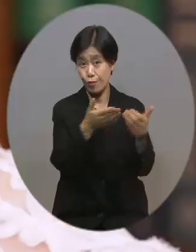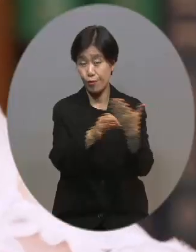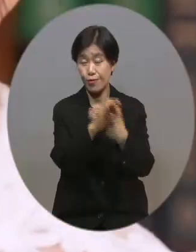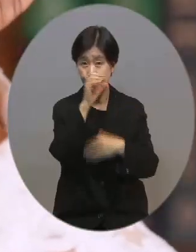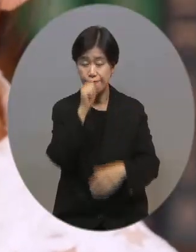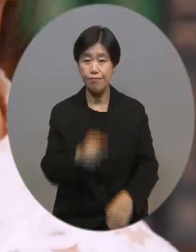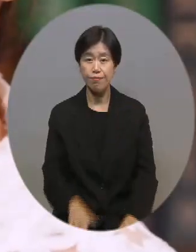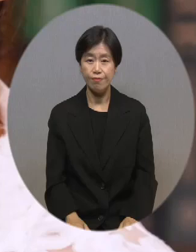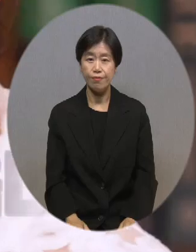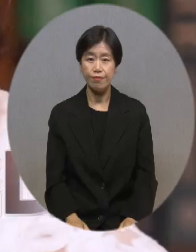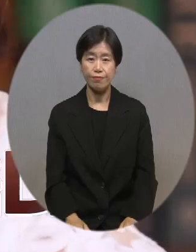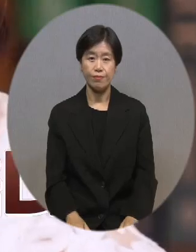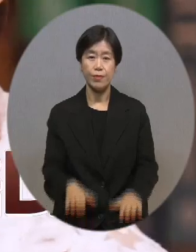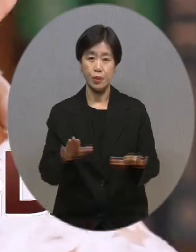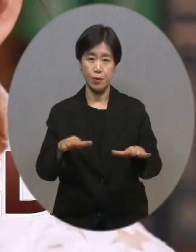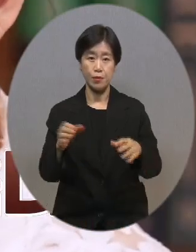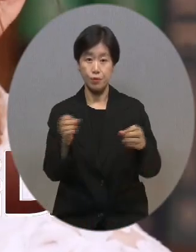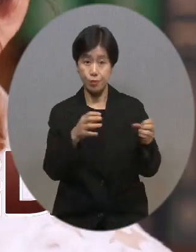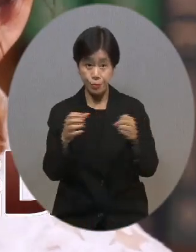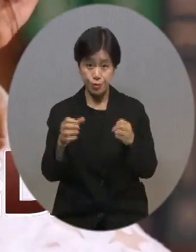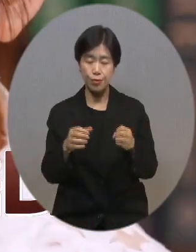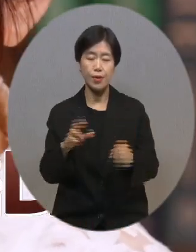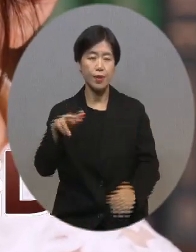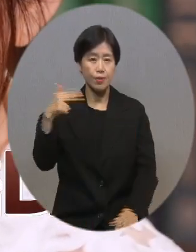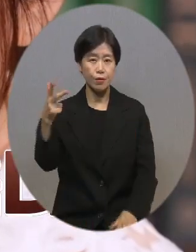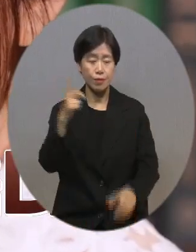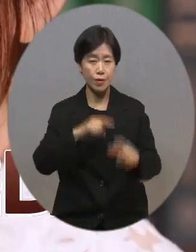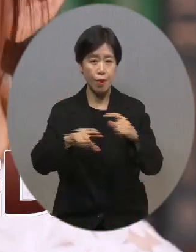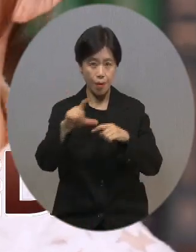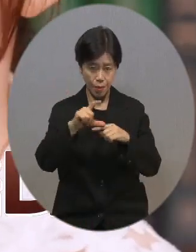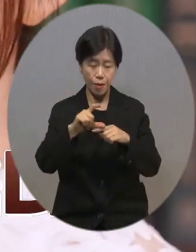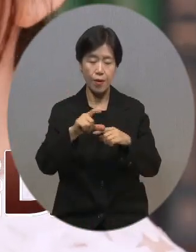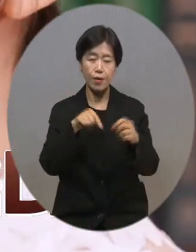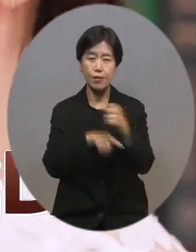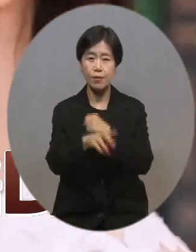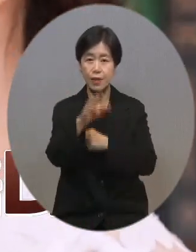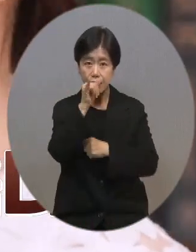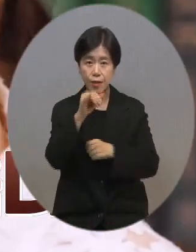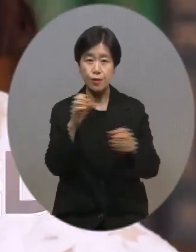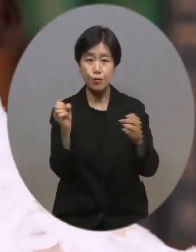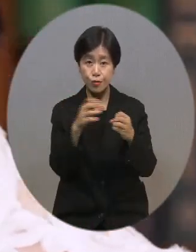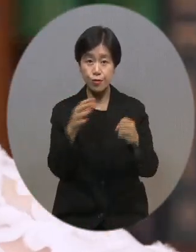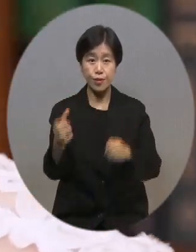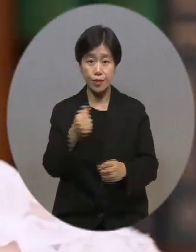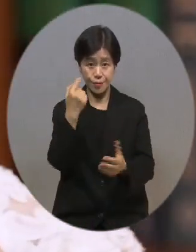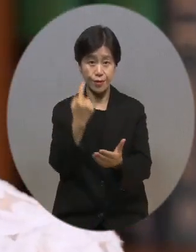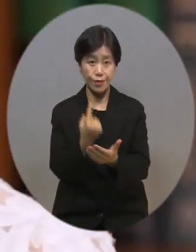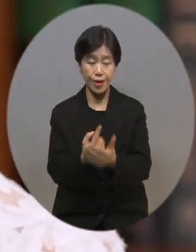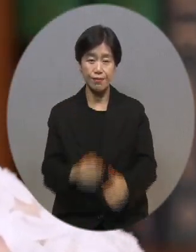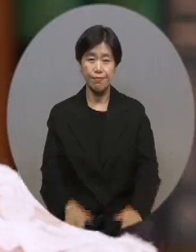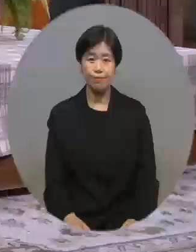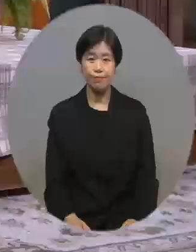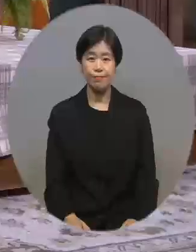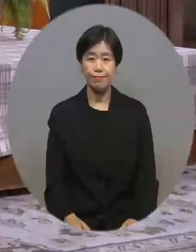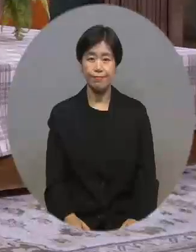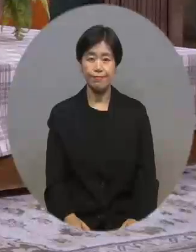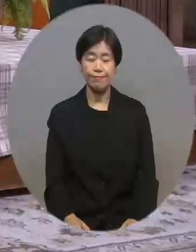해봤습니다. 자, 통일 담담은 다음 주 더 담담하고 또 의미 있는 통일 이야기로 돌아오도록 하겠습니다.